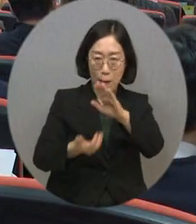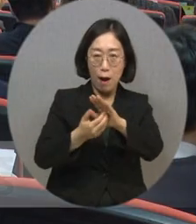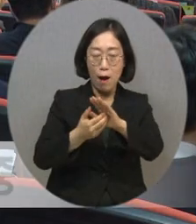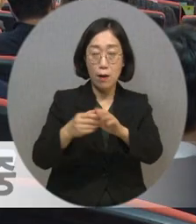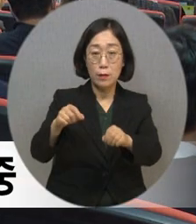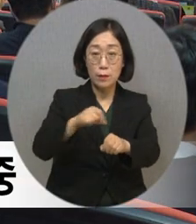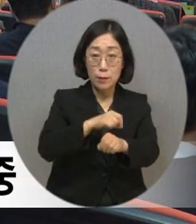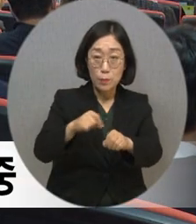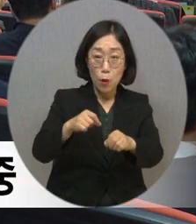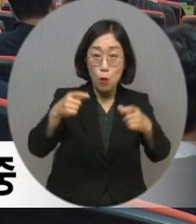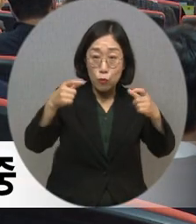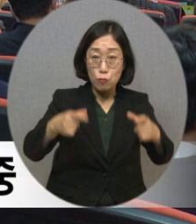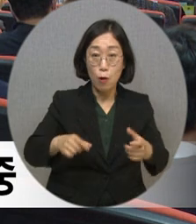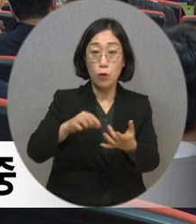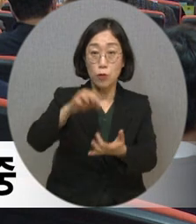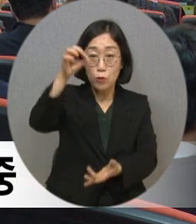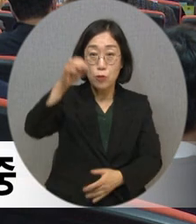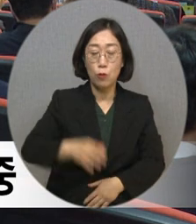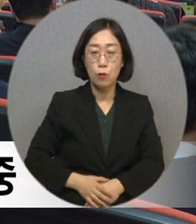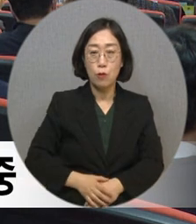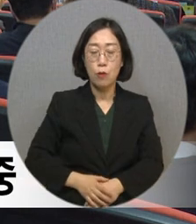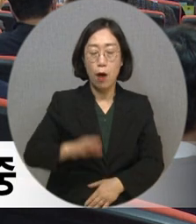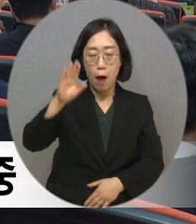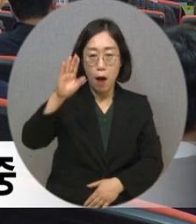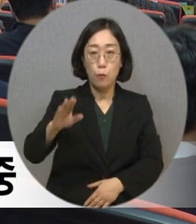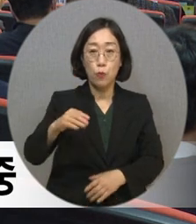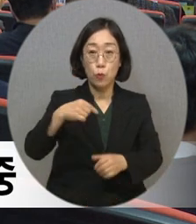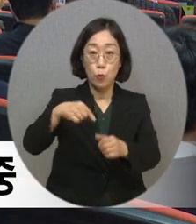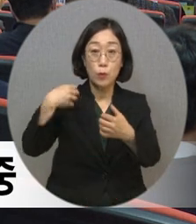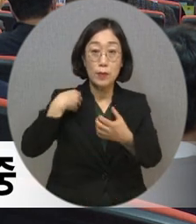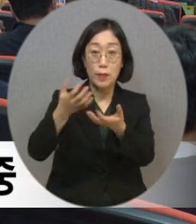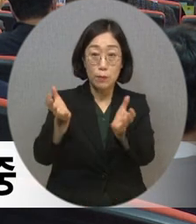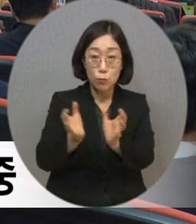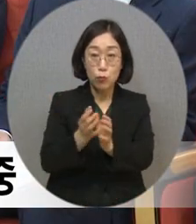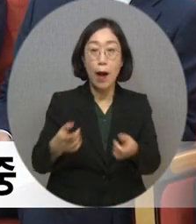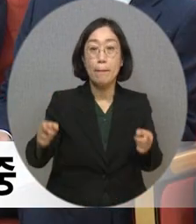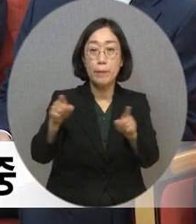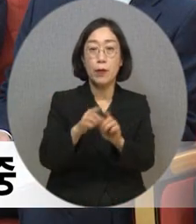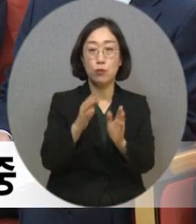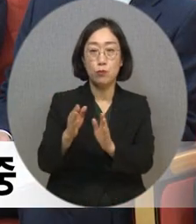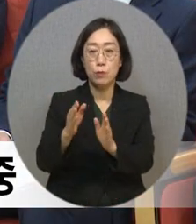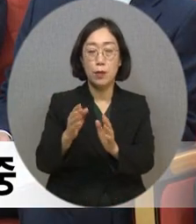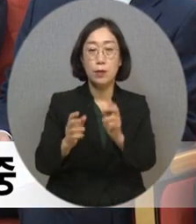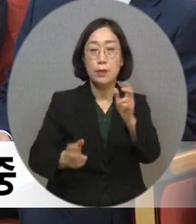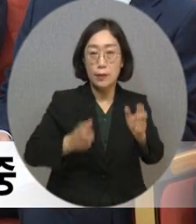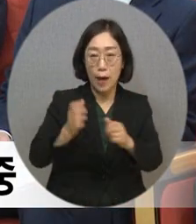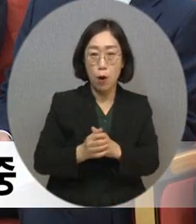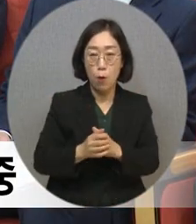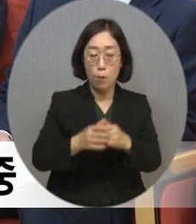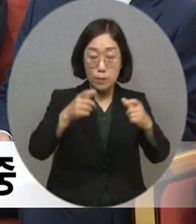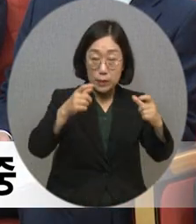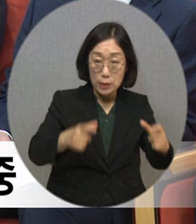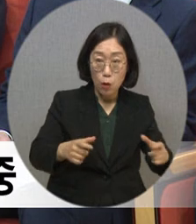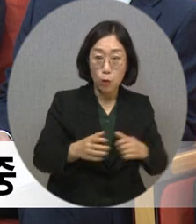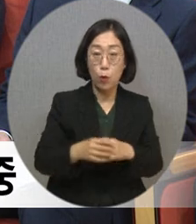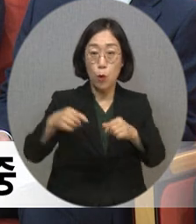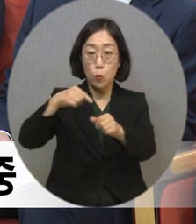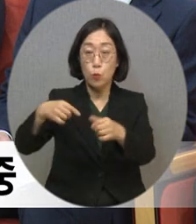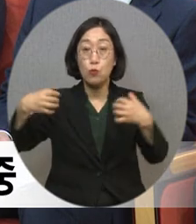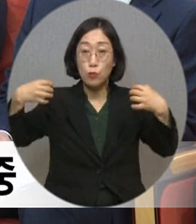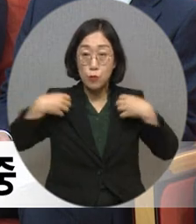교육발전특구는 지방시대위원회와 교육부가 공동 주관한 공모사업으로 지자체, 교육청,